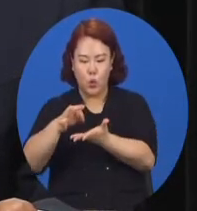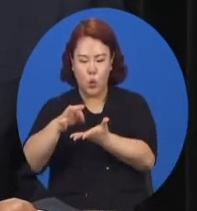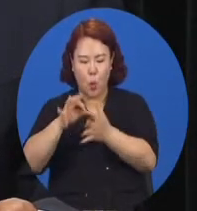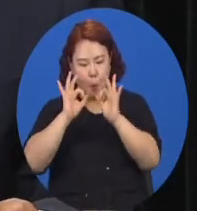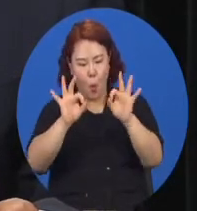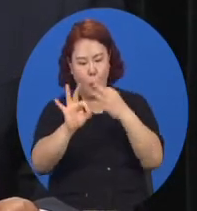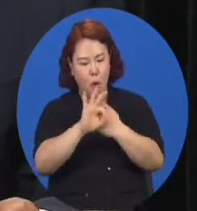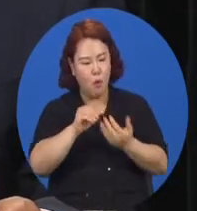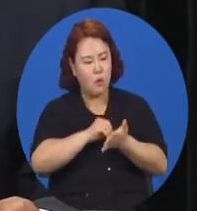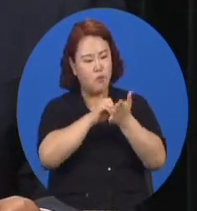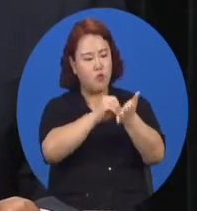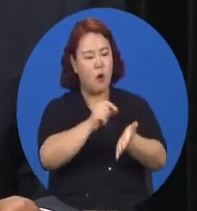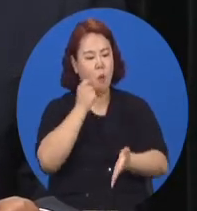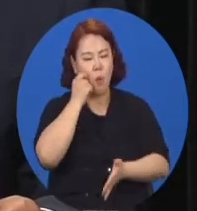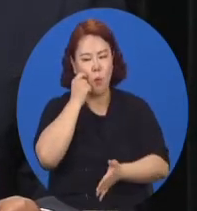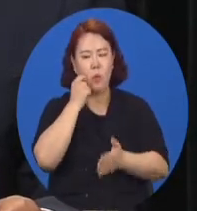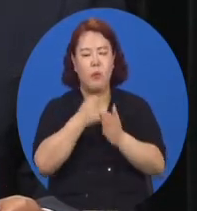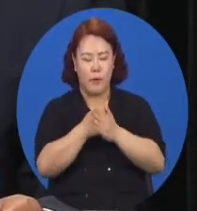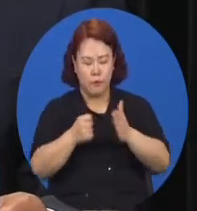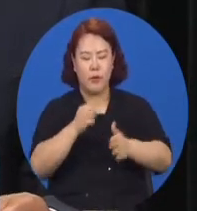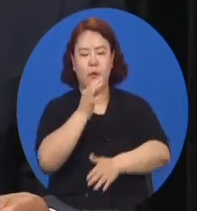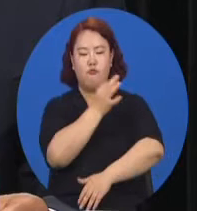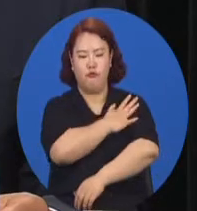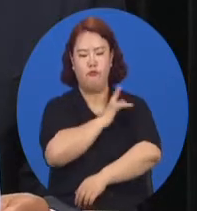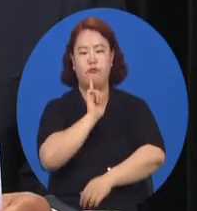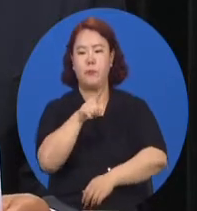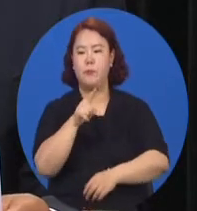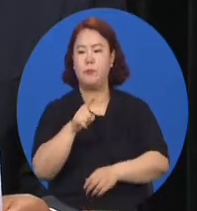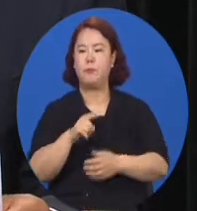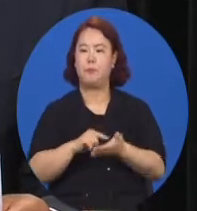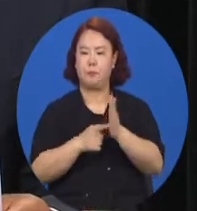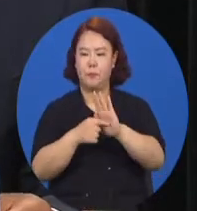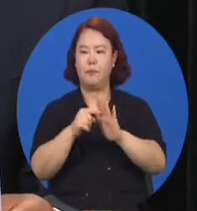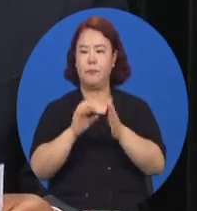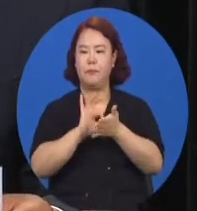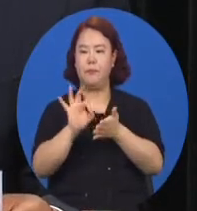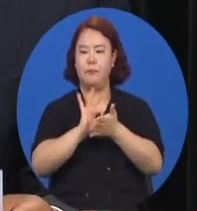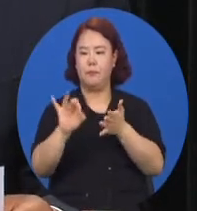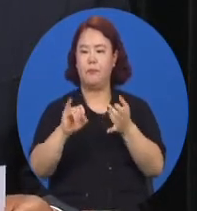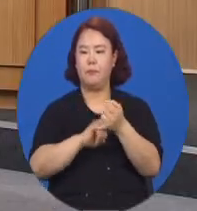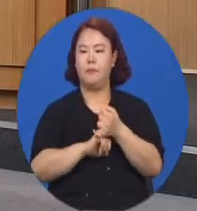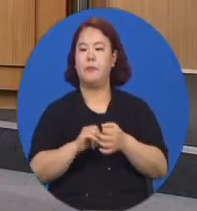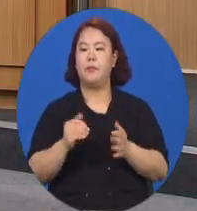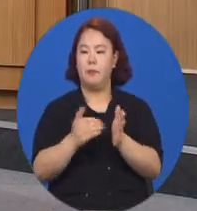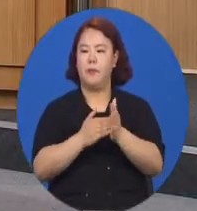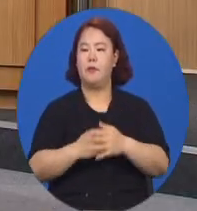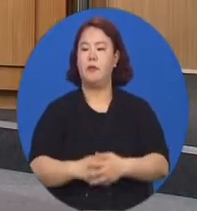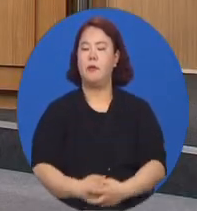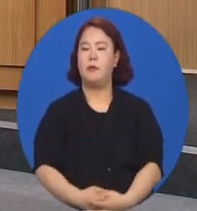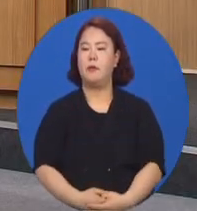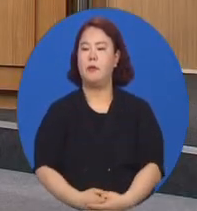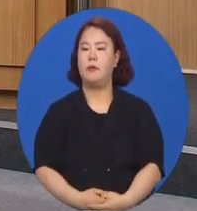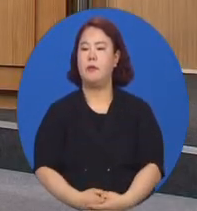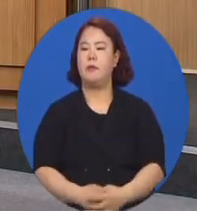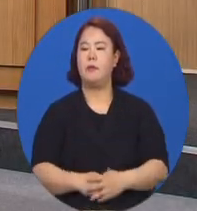없기 때문에 그래서 귀족이라는 표현을 쓴 겁니다. 예. 네. 다시 질문해